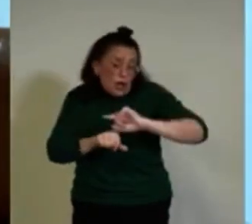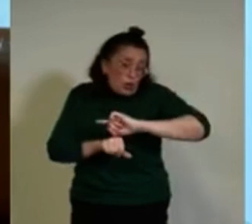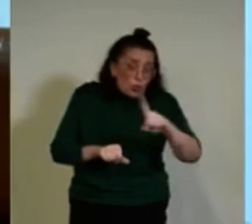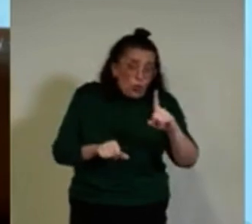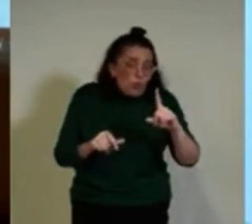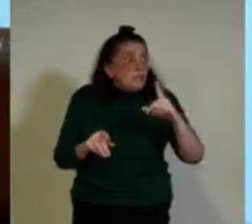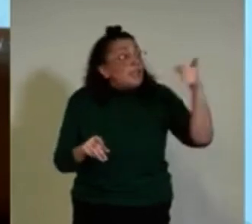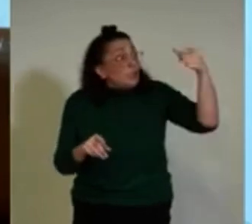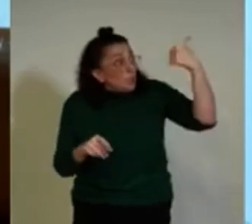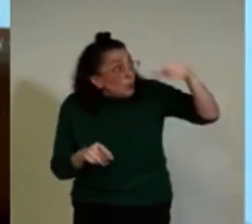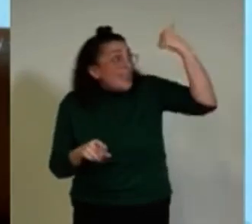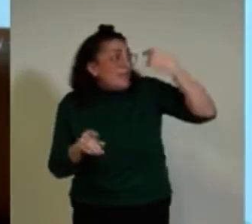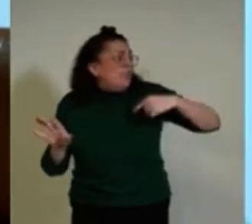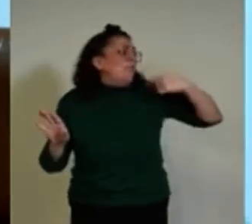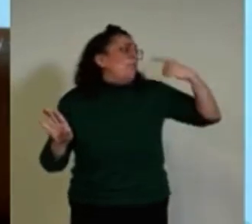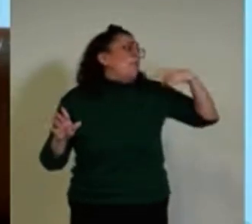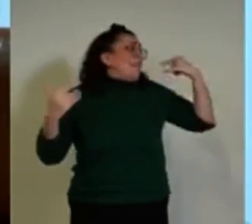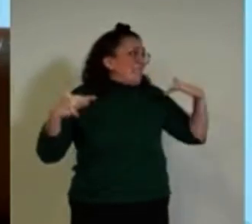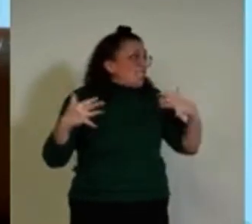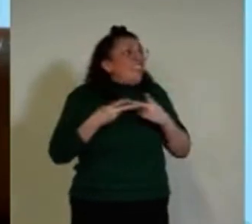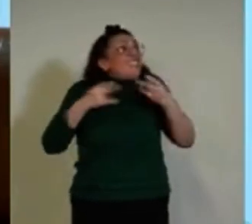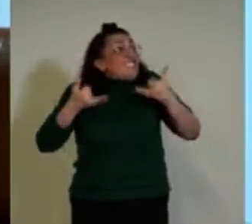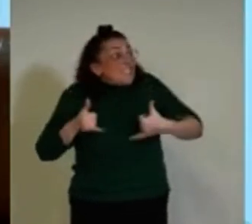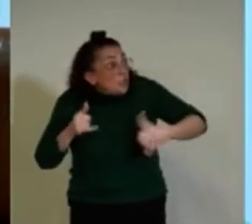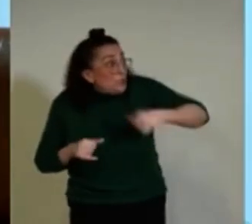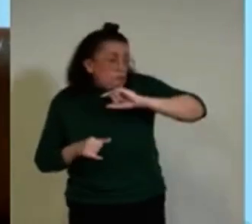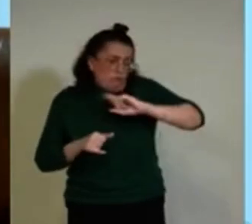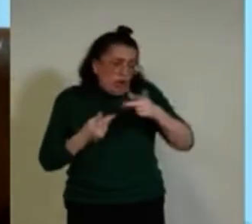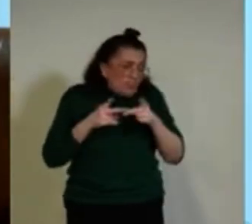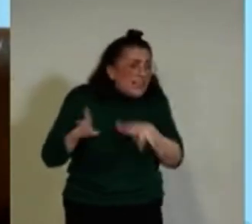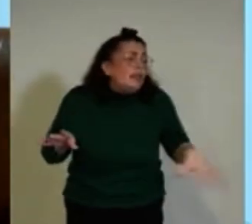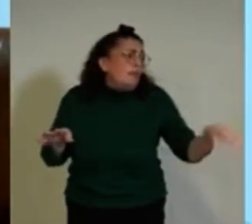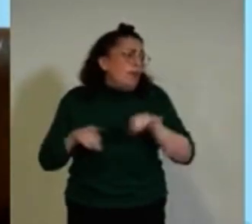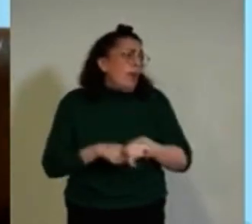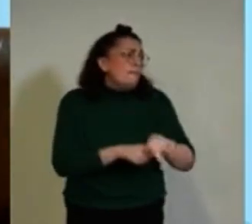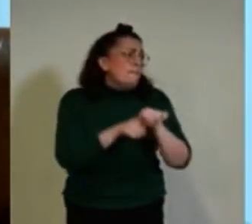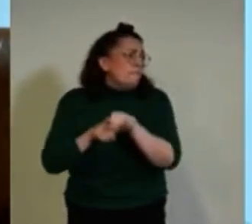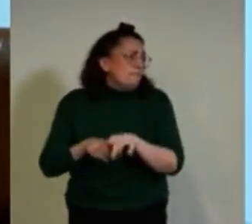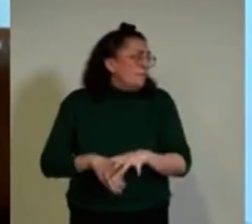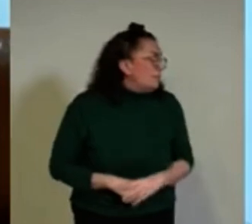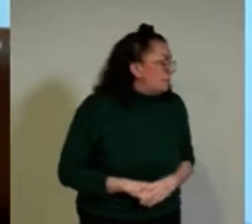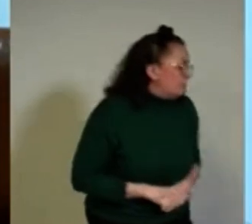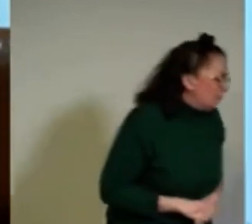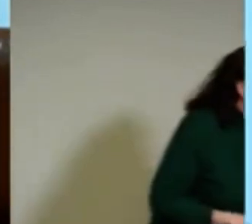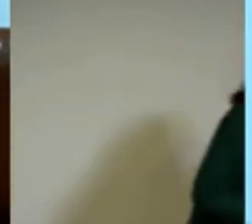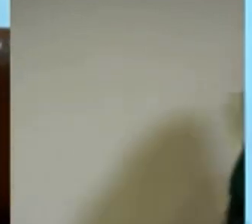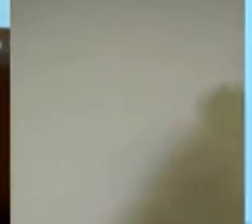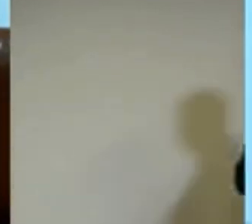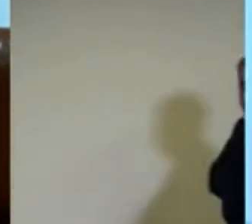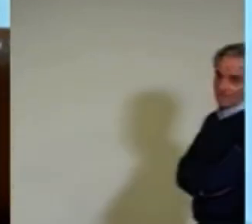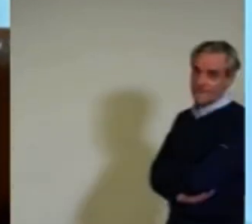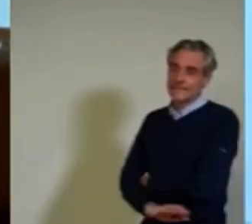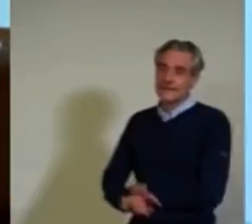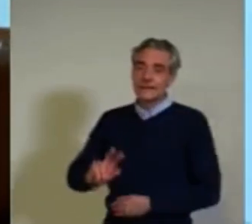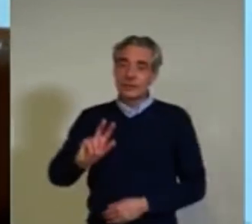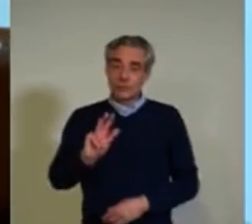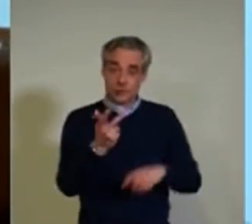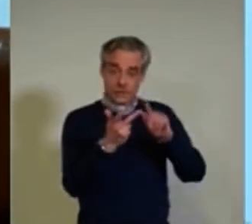et de toutes les mairies. Troisième élément, et là encore c'est dans votre document, vous allez avoir un budget d'investissement